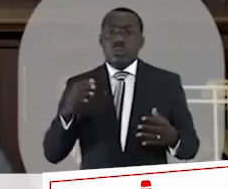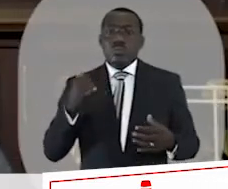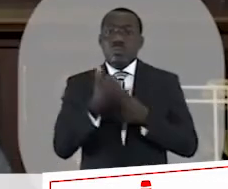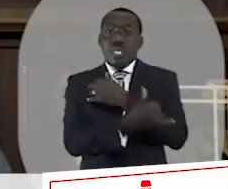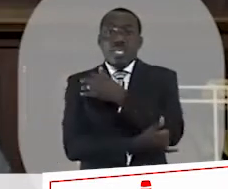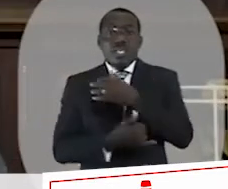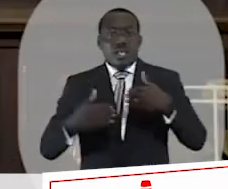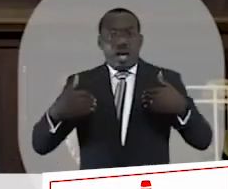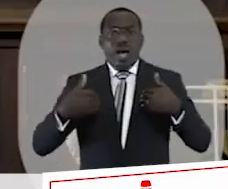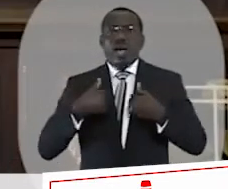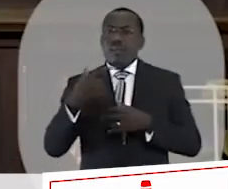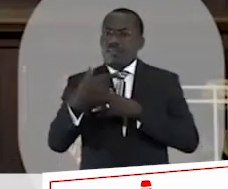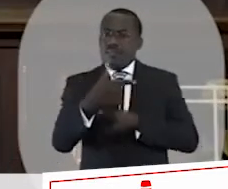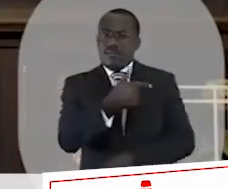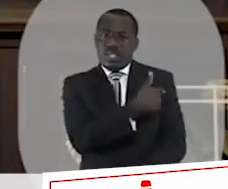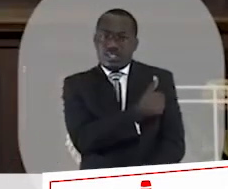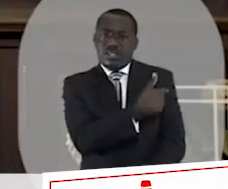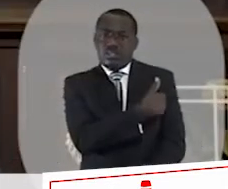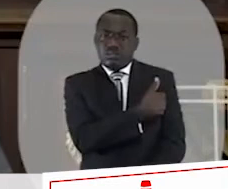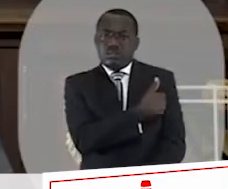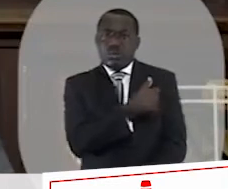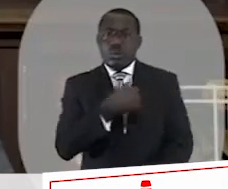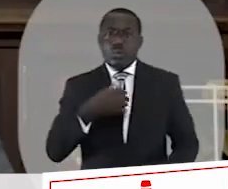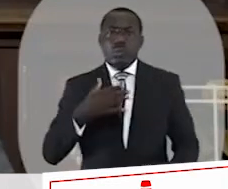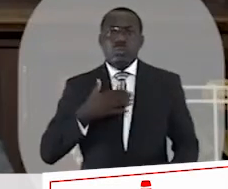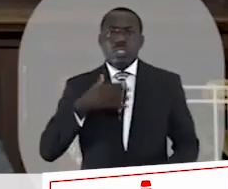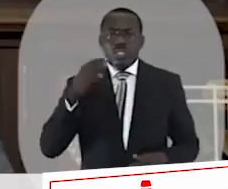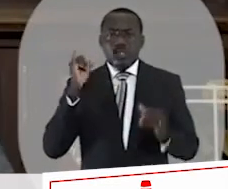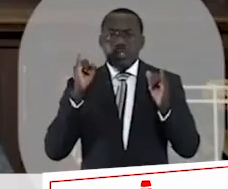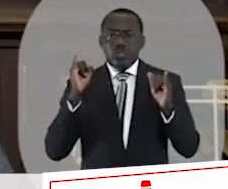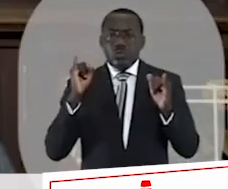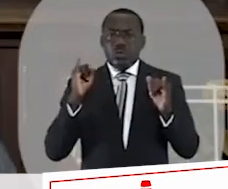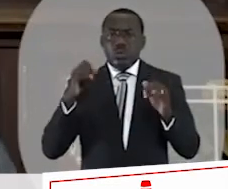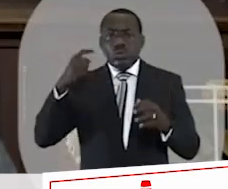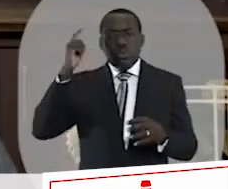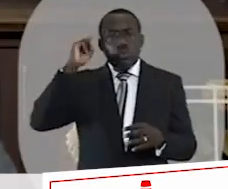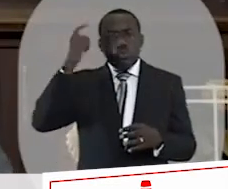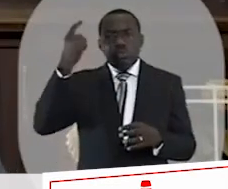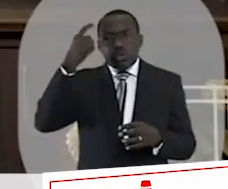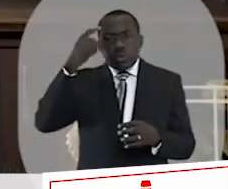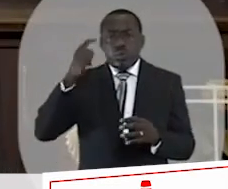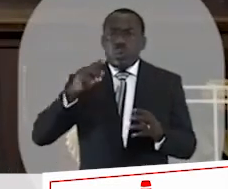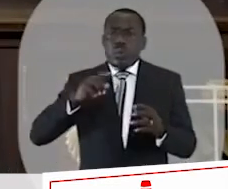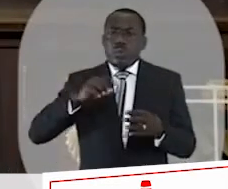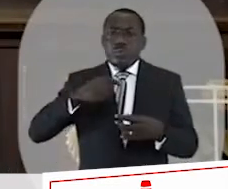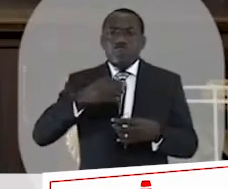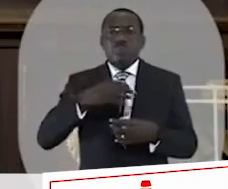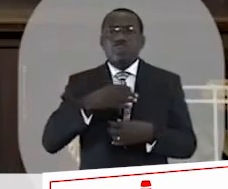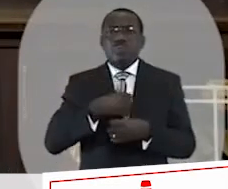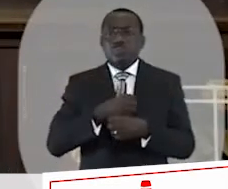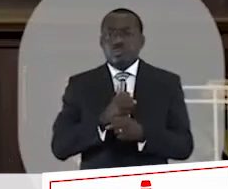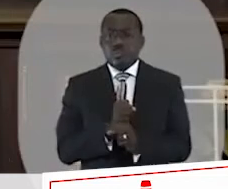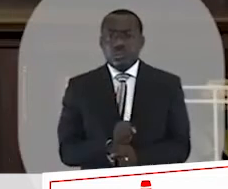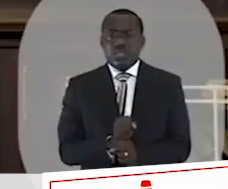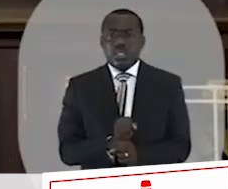consignes se résumant à cette phrase vaccinez vous soit respecté par les gabonais dont le pays a rappelé ali